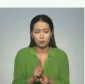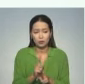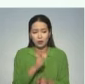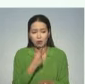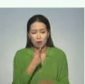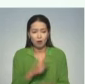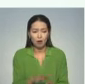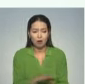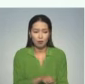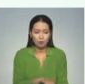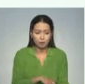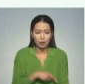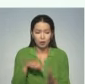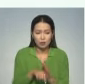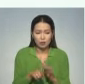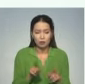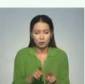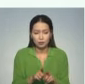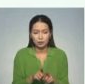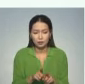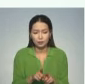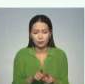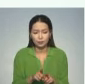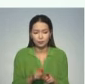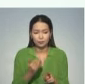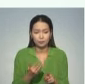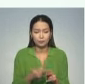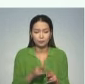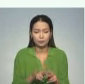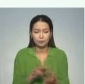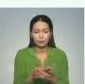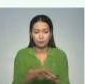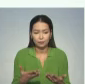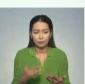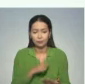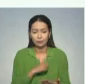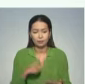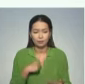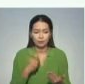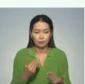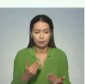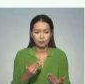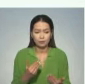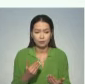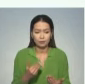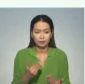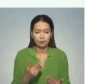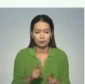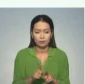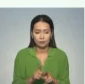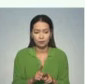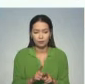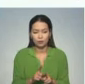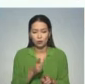таңдамаларын тексеріп қарағанда, сонда уже жаңа гемоглобин, тромбоцит дегендерін, сосын мұрын қанау жиі, екі күнде мұрын